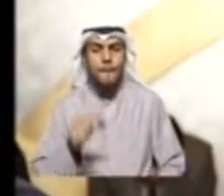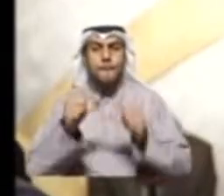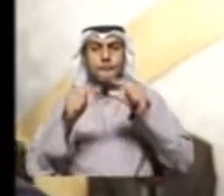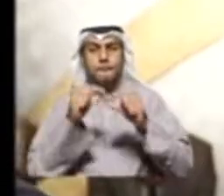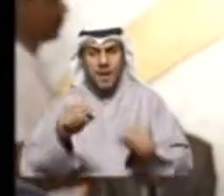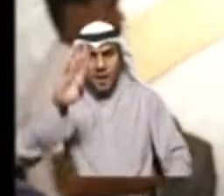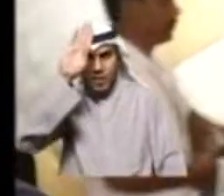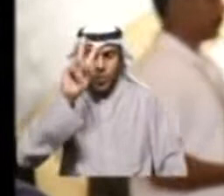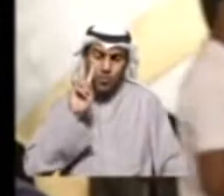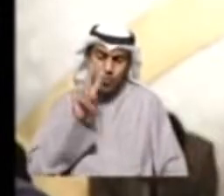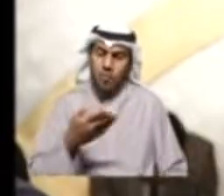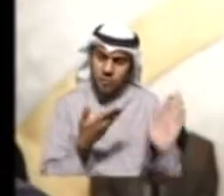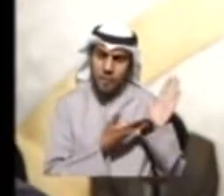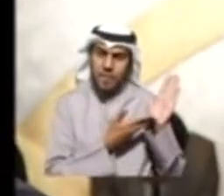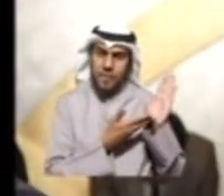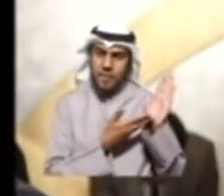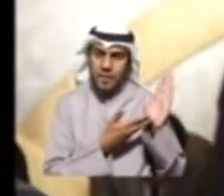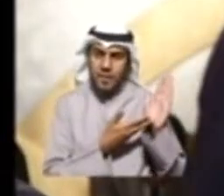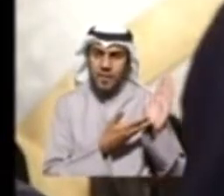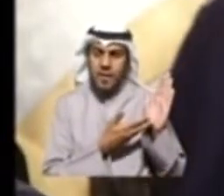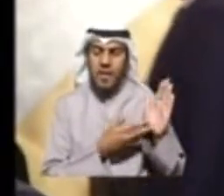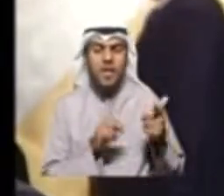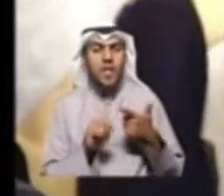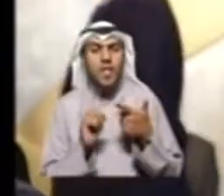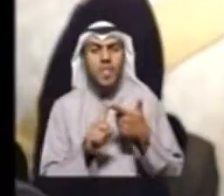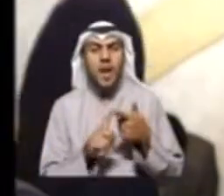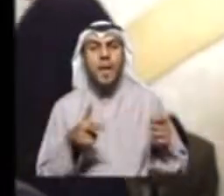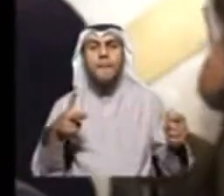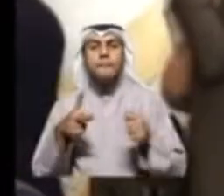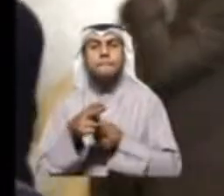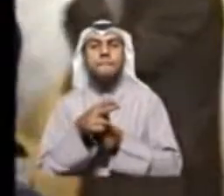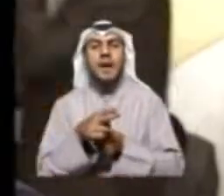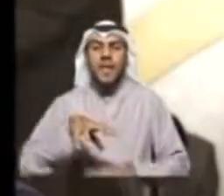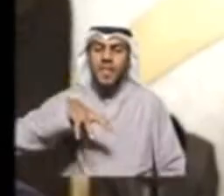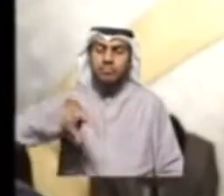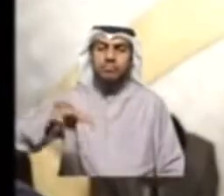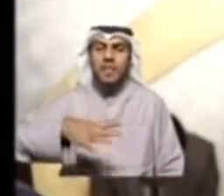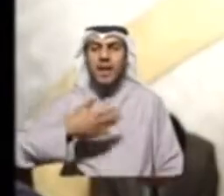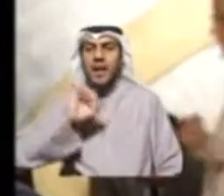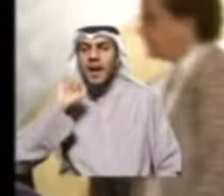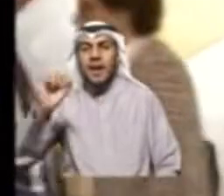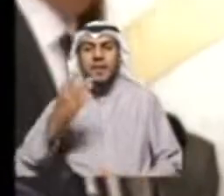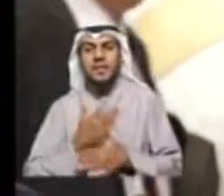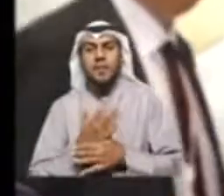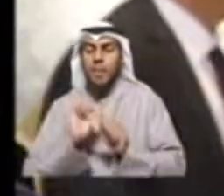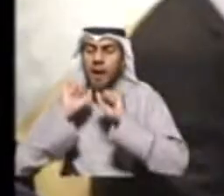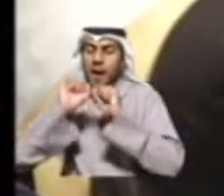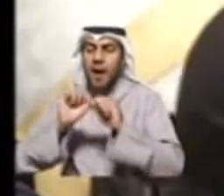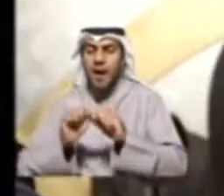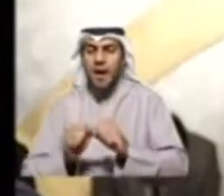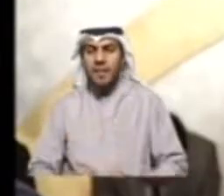وأيضا كان على هامش هذا المؤتمر معرض للجهات العراقية اللي ساهمت في